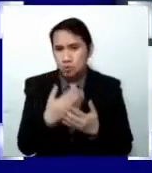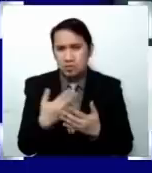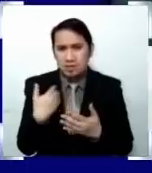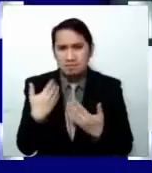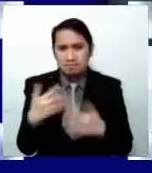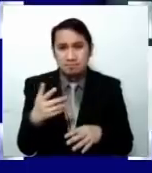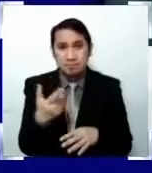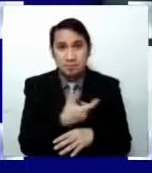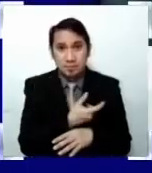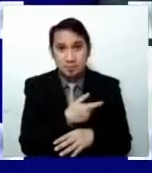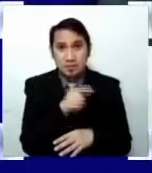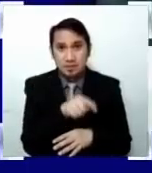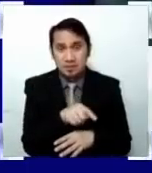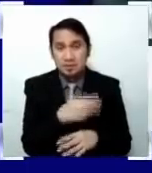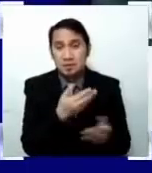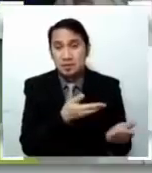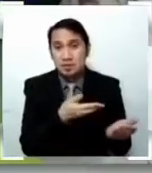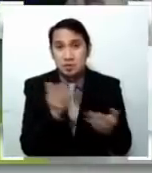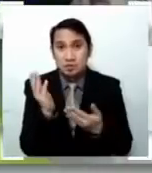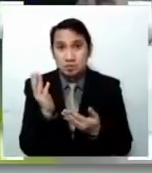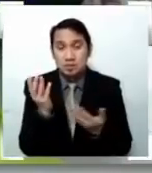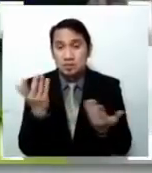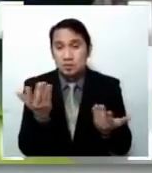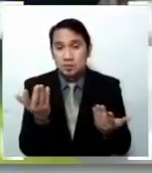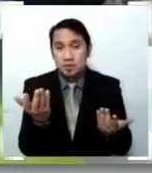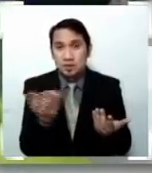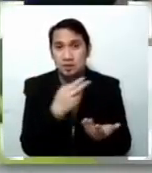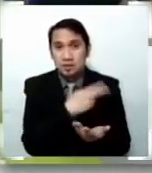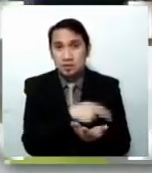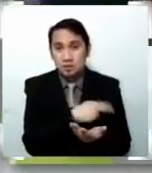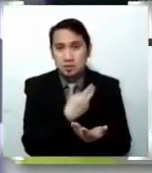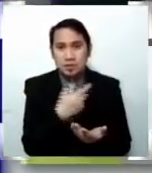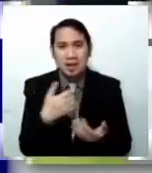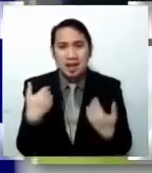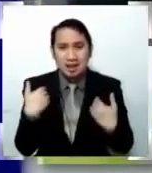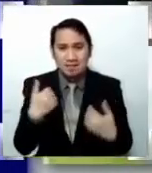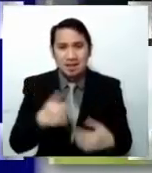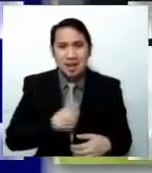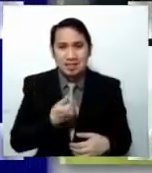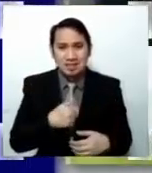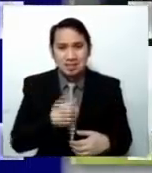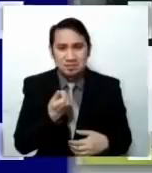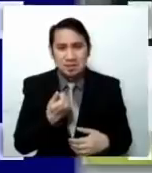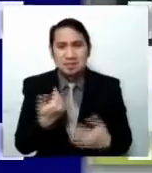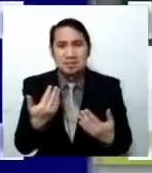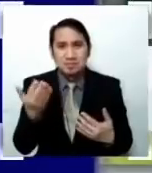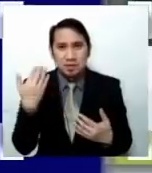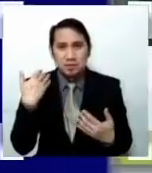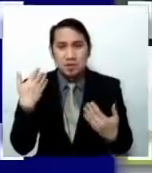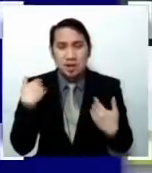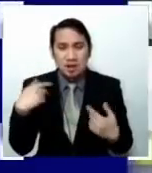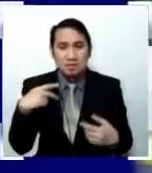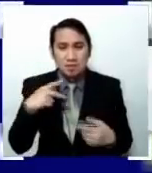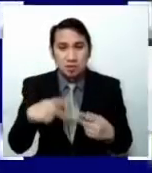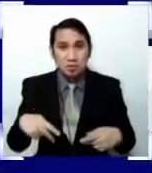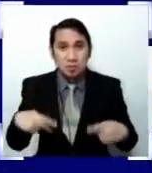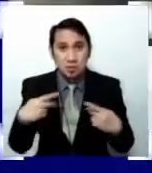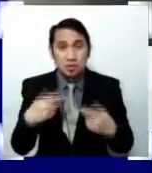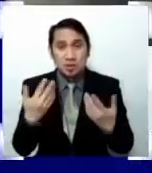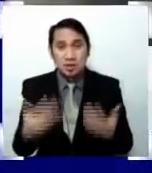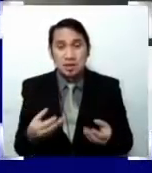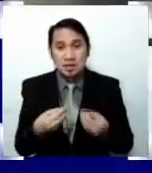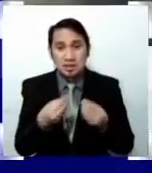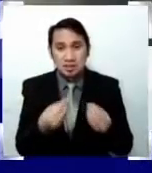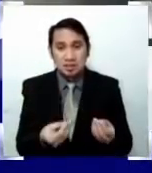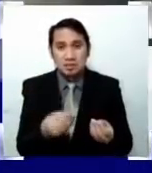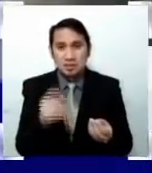lamang ang naospital sa Guagua, Pampanga. May asma kasi siya at dati nang nagka-pneumonia. Neresetahan siya ng gamot na tocilizumab.